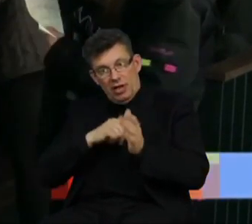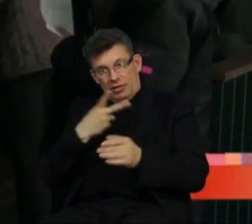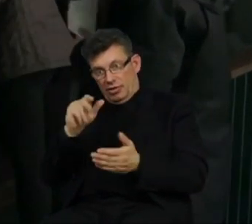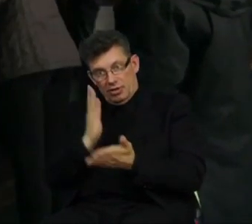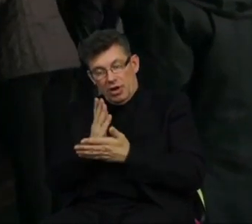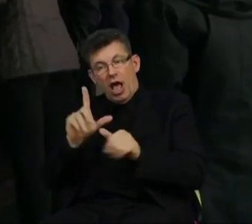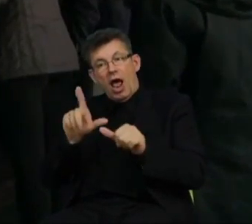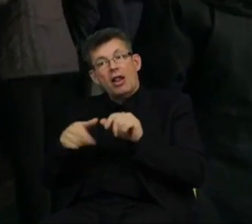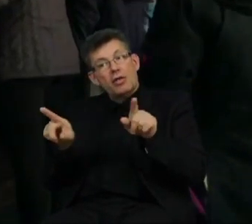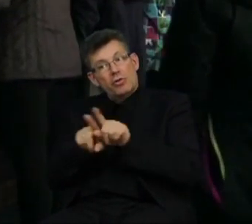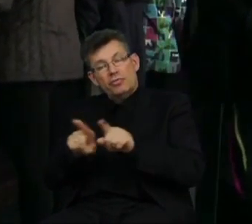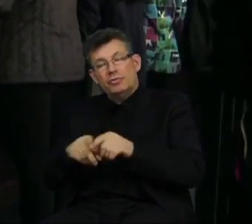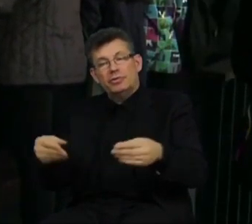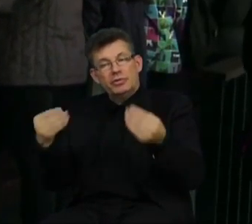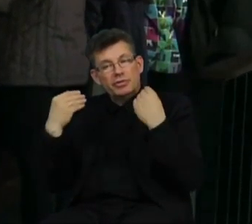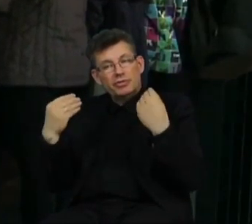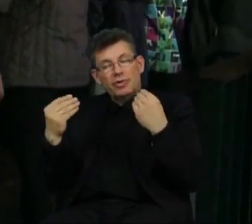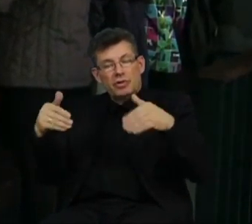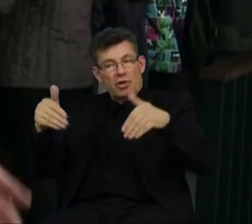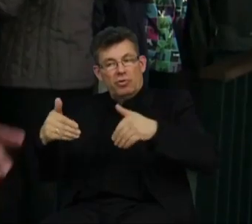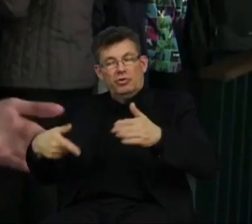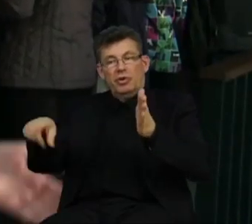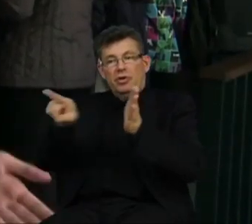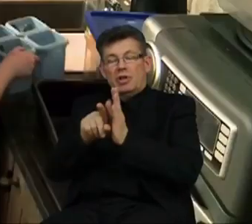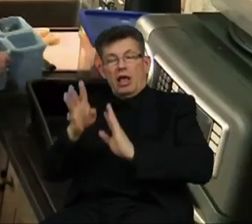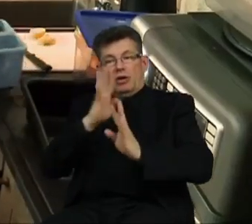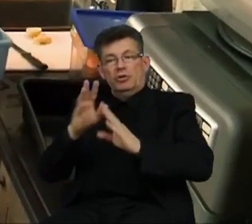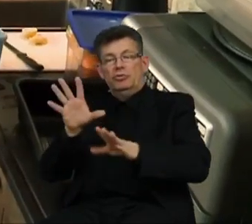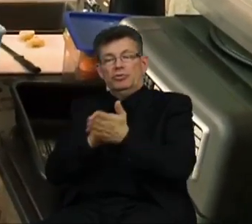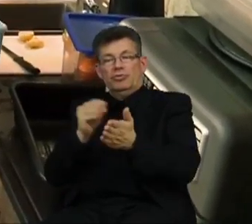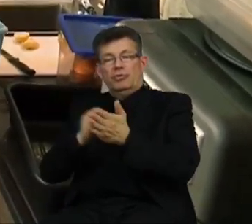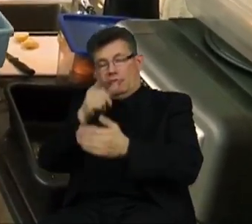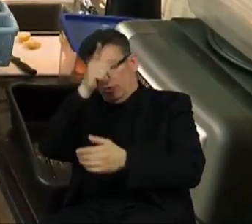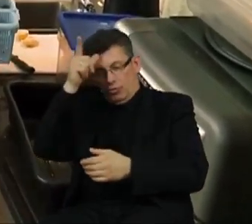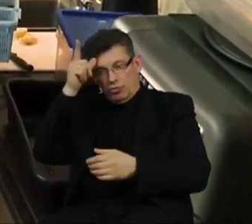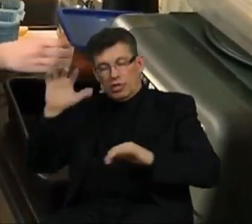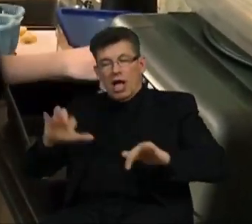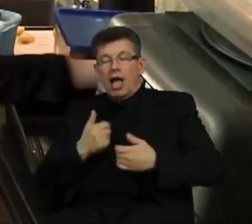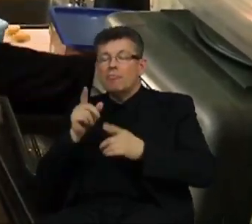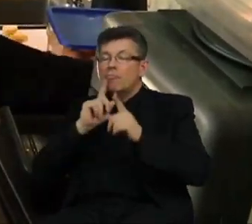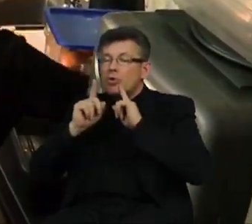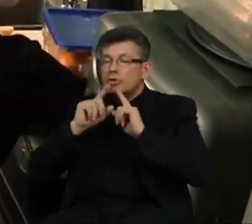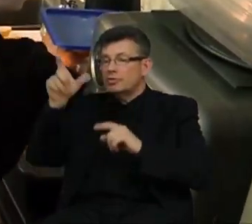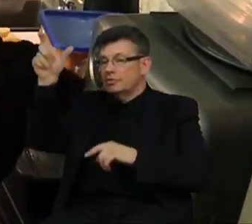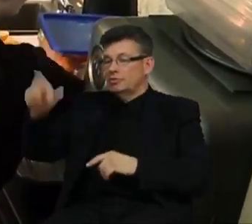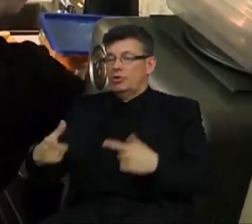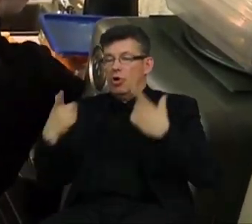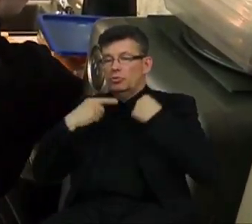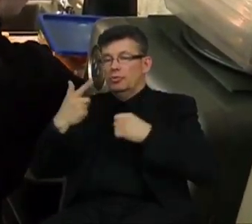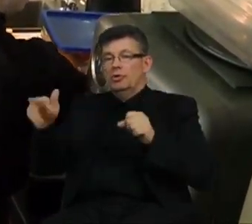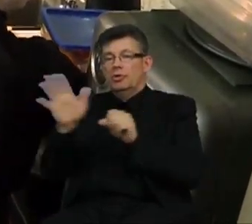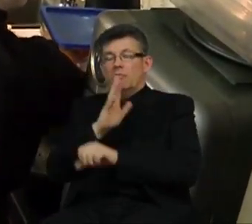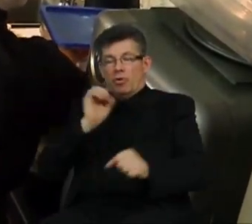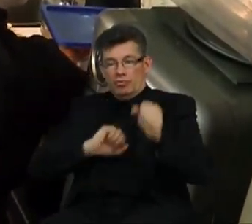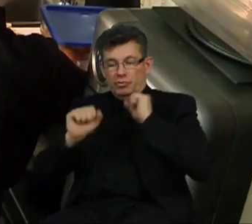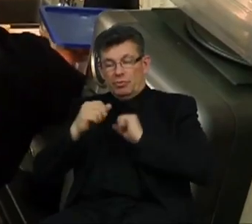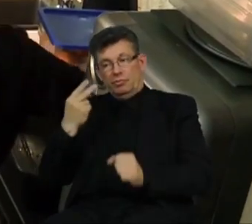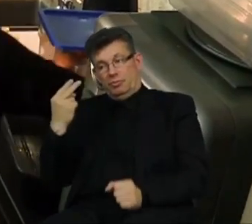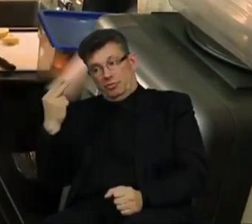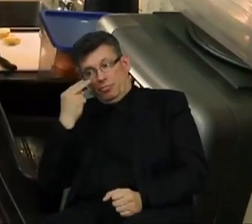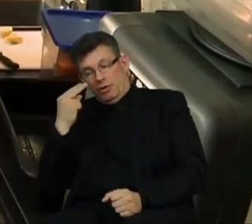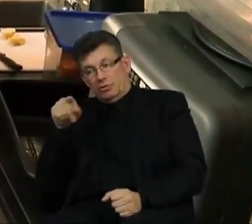też świetna możliwość dla klientów, dla zwykłych po prostu ludzi do tego, żeby odbyć jakąś rozmowę z taką osobą niepełnosprawną i zobaczyć, że